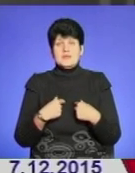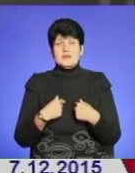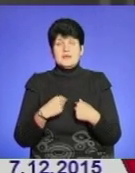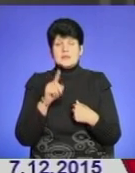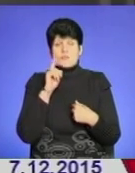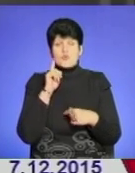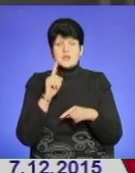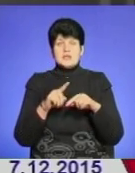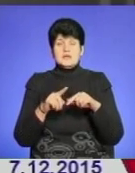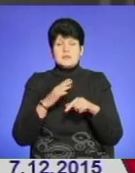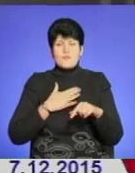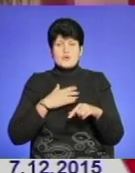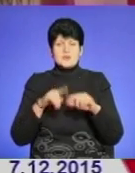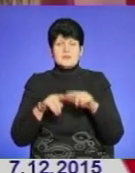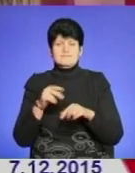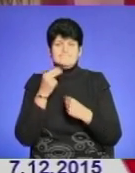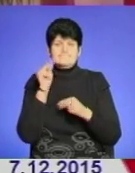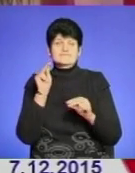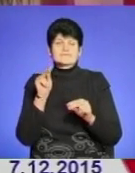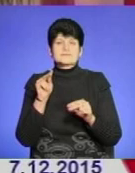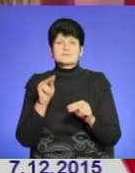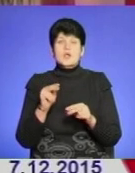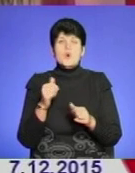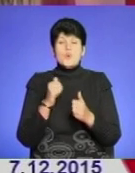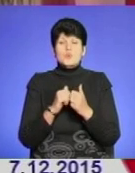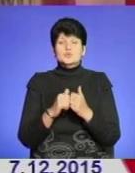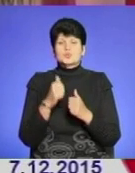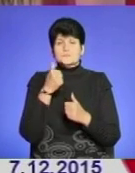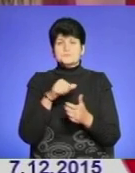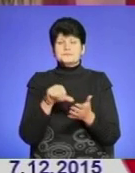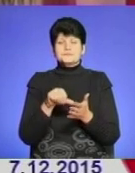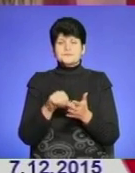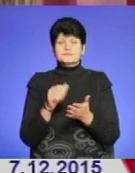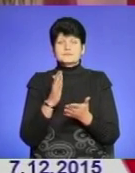моїх рідних якнайкраще. Щороку на конкурсі присутня сестра